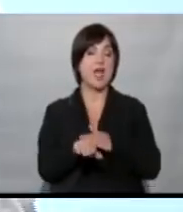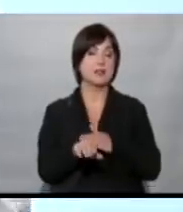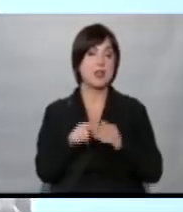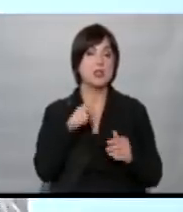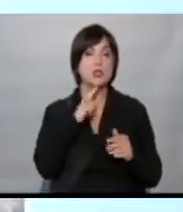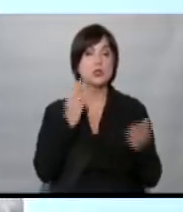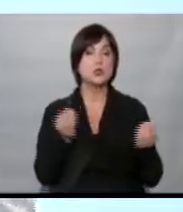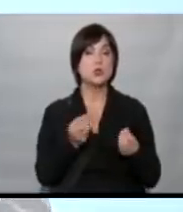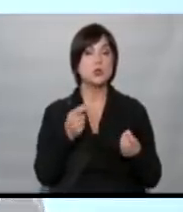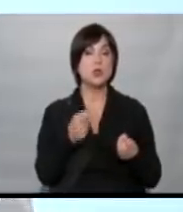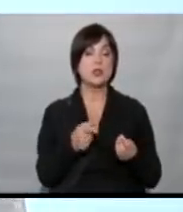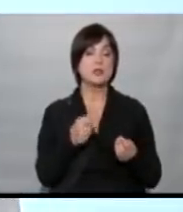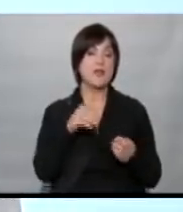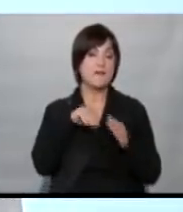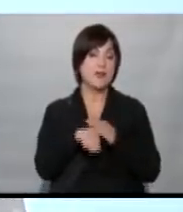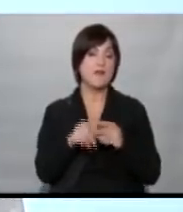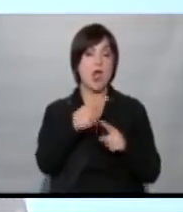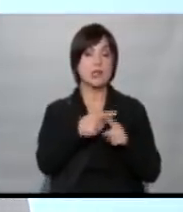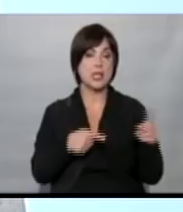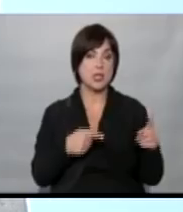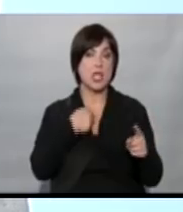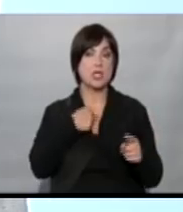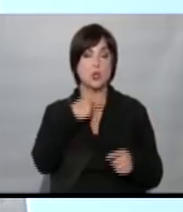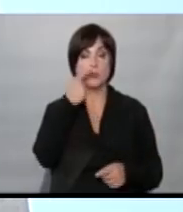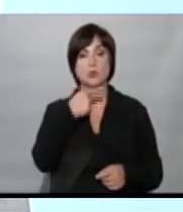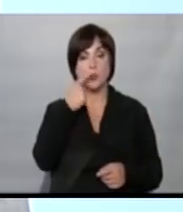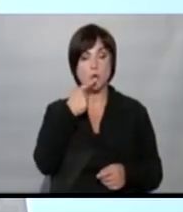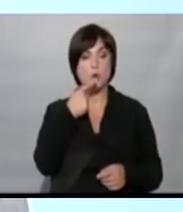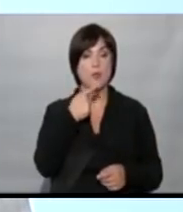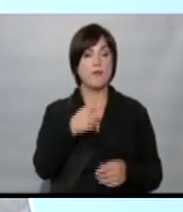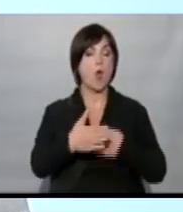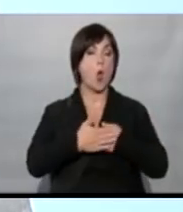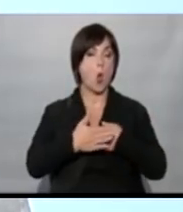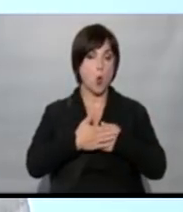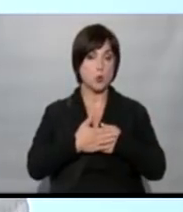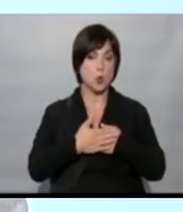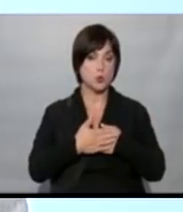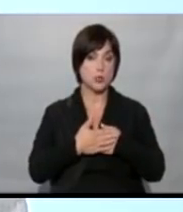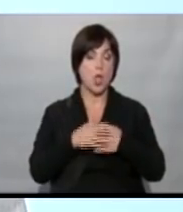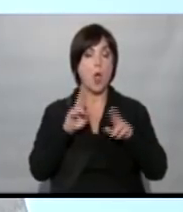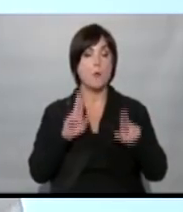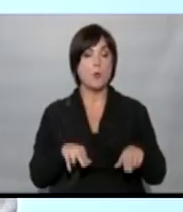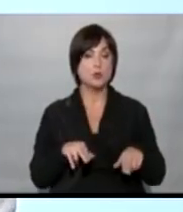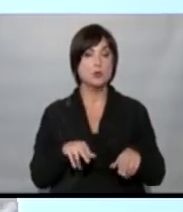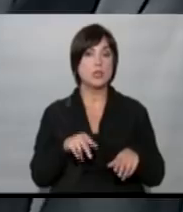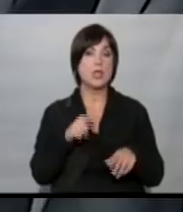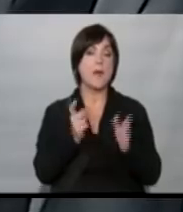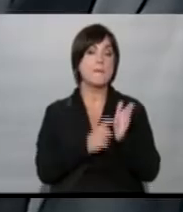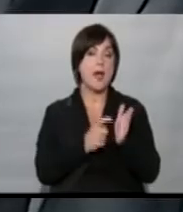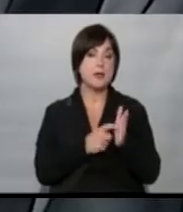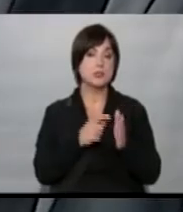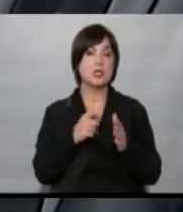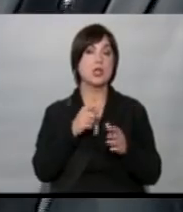Затоа што задираат во делови за кои што јас сум говорела и во однос на можните иредентистички барања